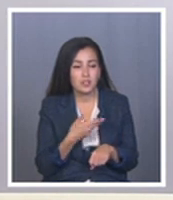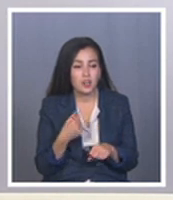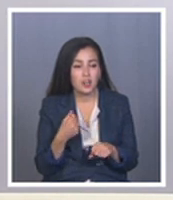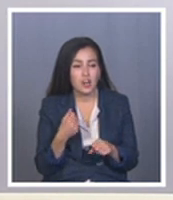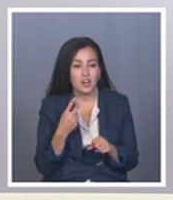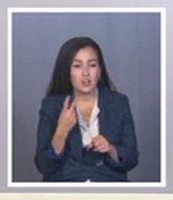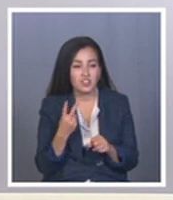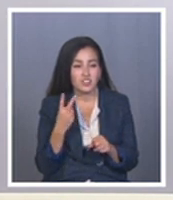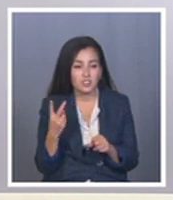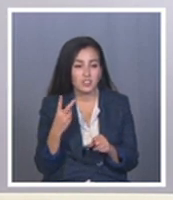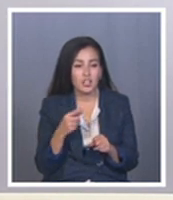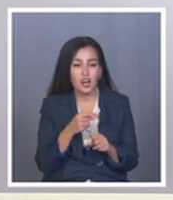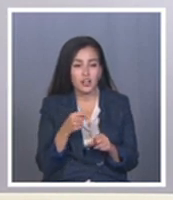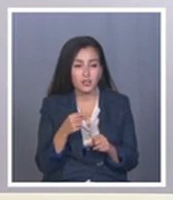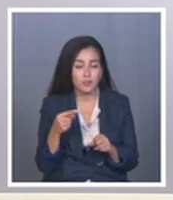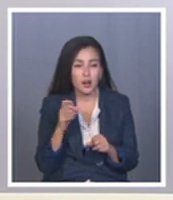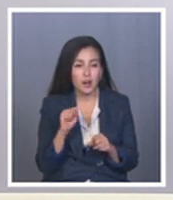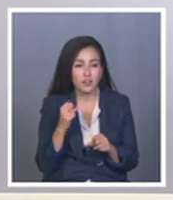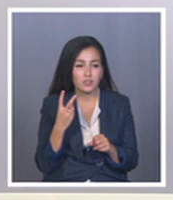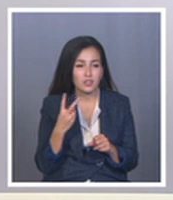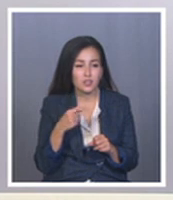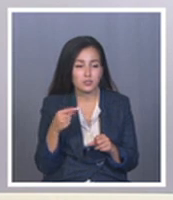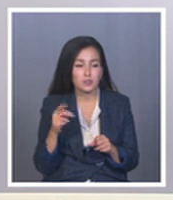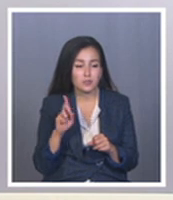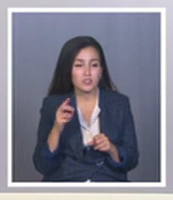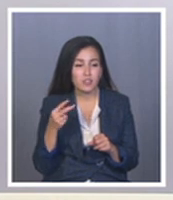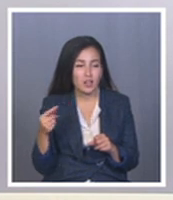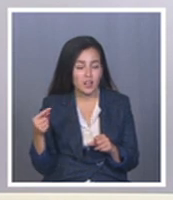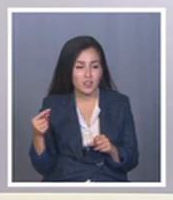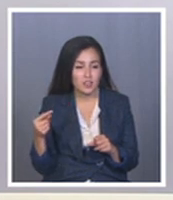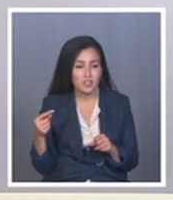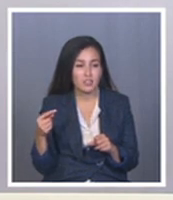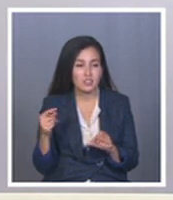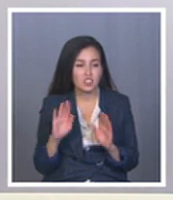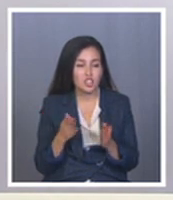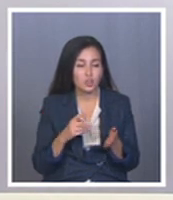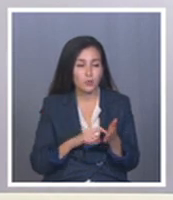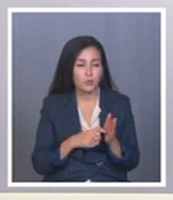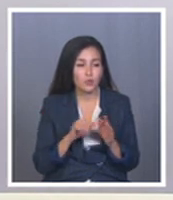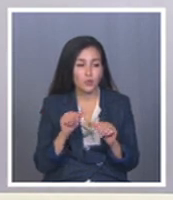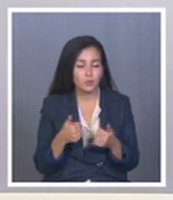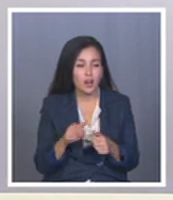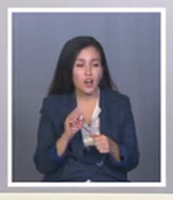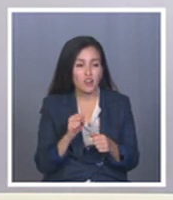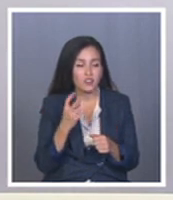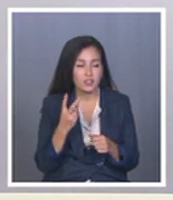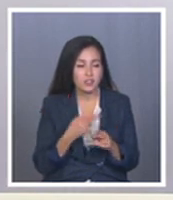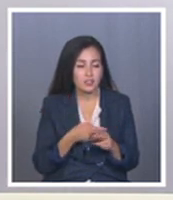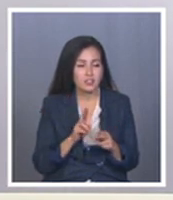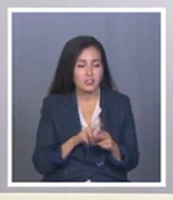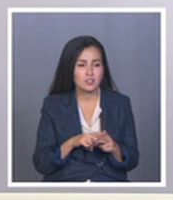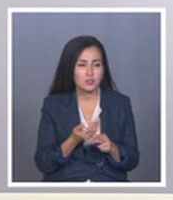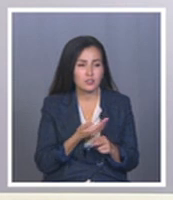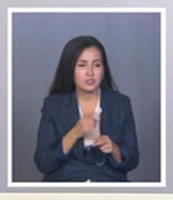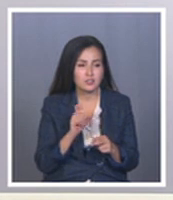айырымы, яғни а квадрат азайту b квадрат қысқаша көбейту формуласын көруіміз керек. А квадрат дегеніміз бізде x